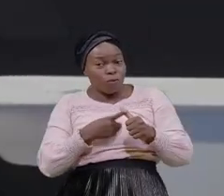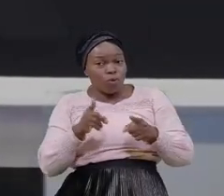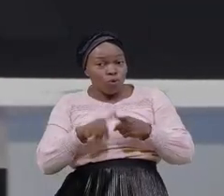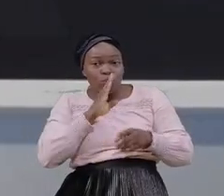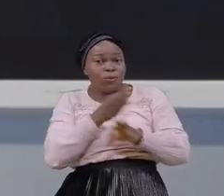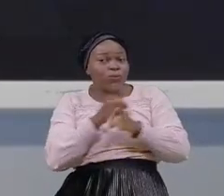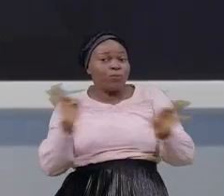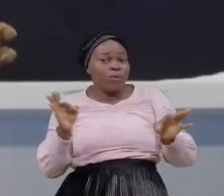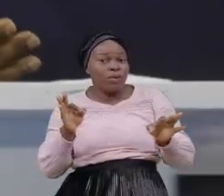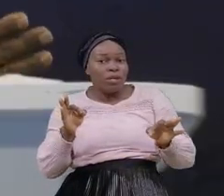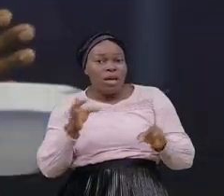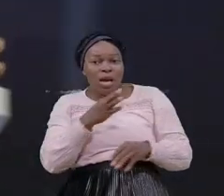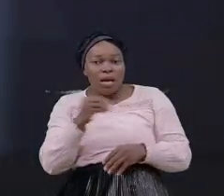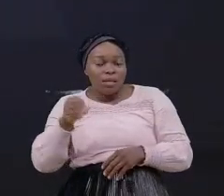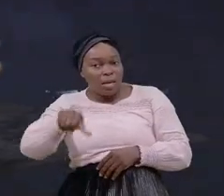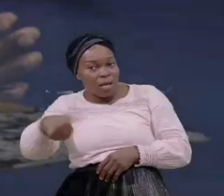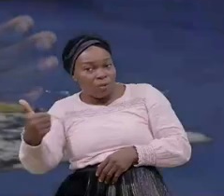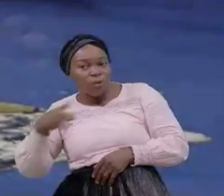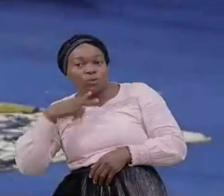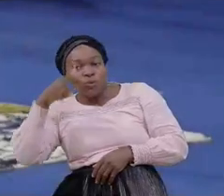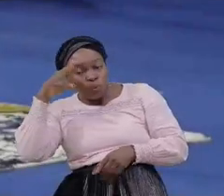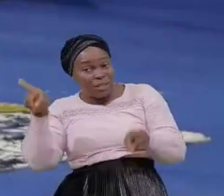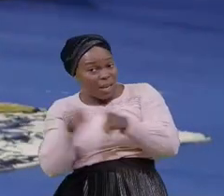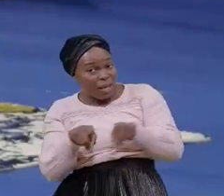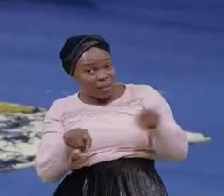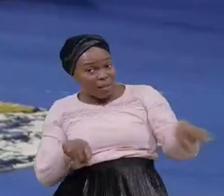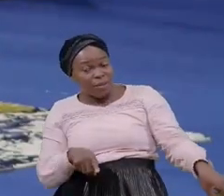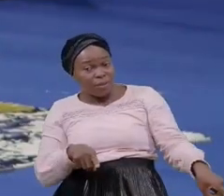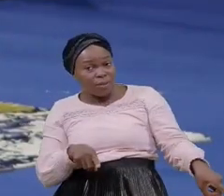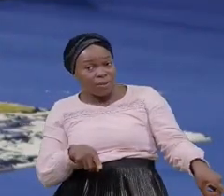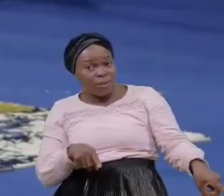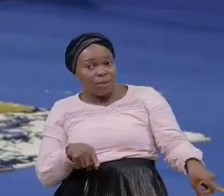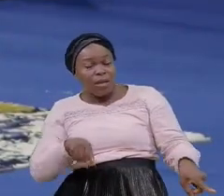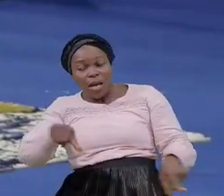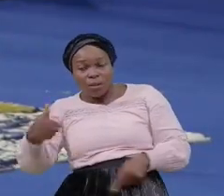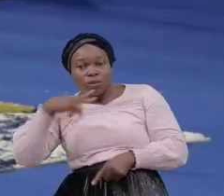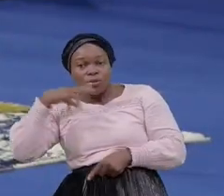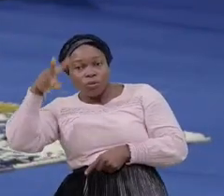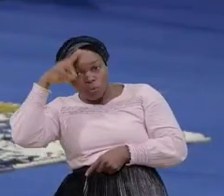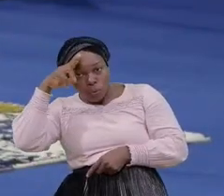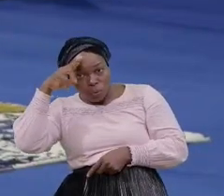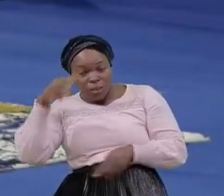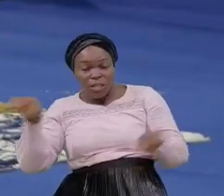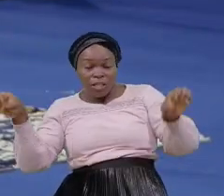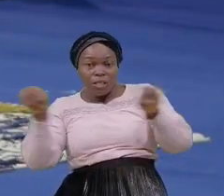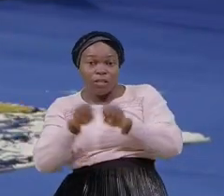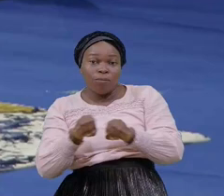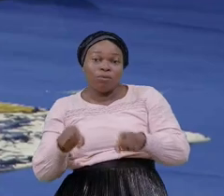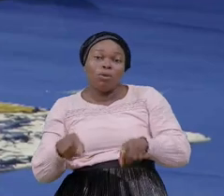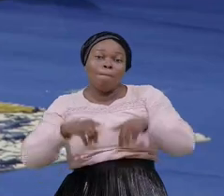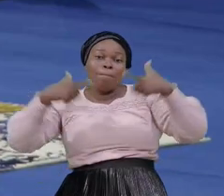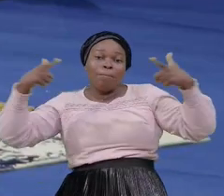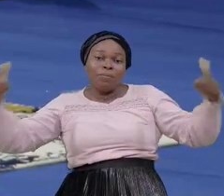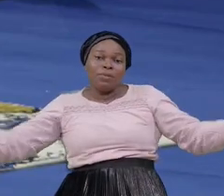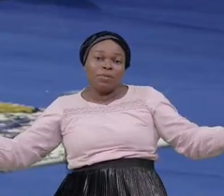y a une autre chèvre comme elle, comme celle-ci. Une autre chèvre, même plus grande, ou bien